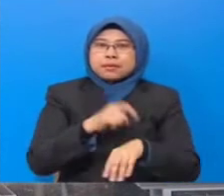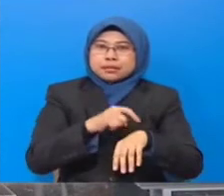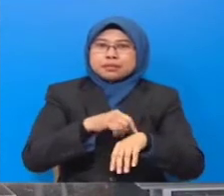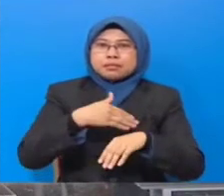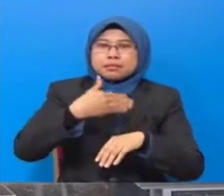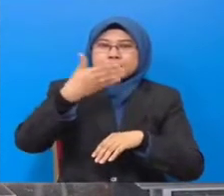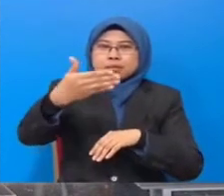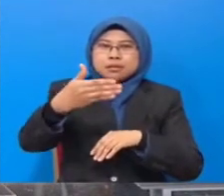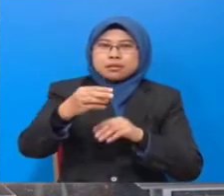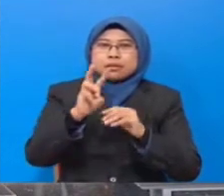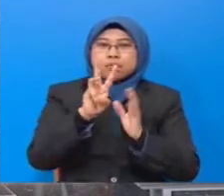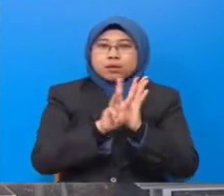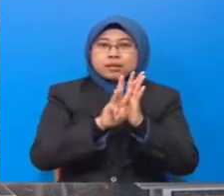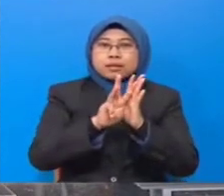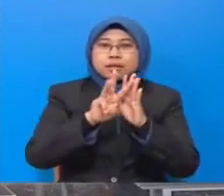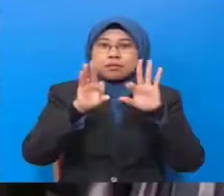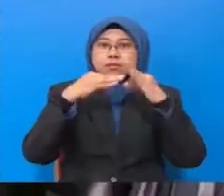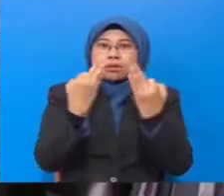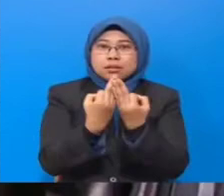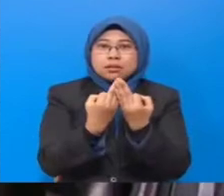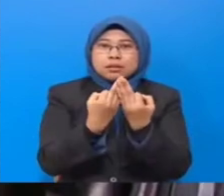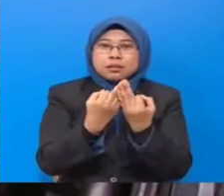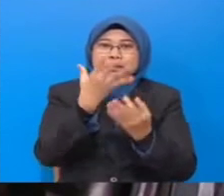mengabaikan tanggung jawabnya Cendrawasih